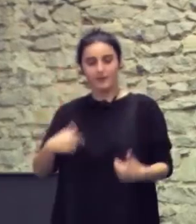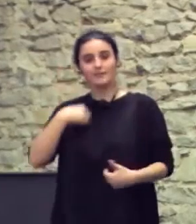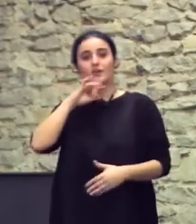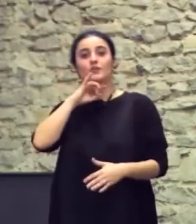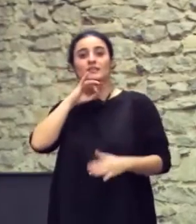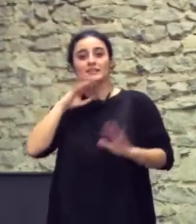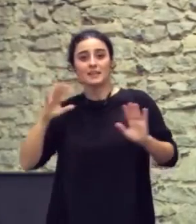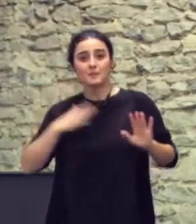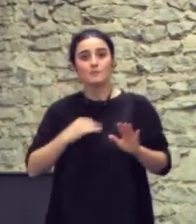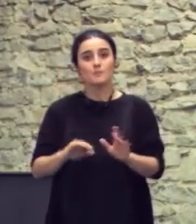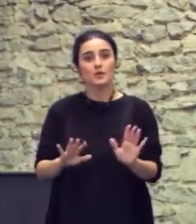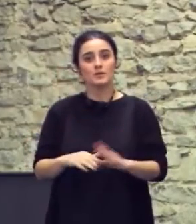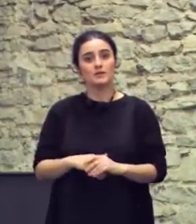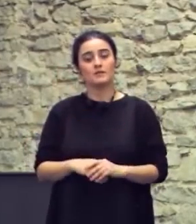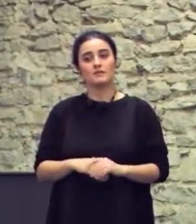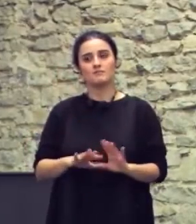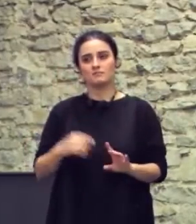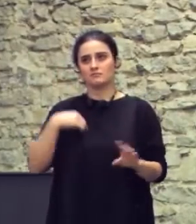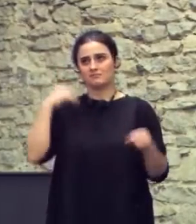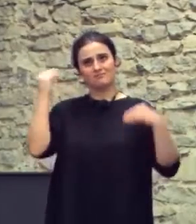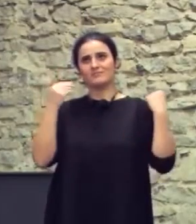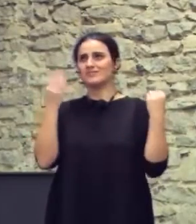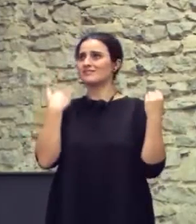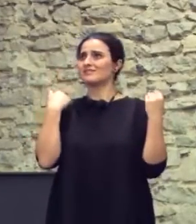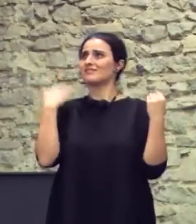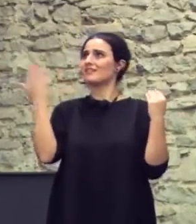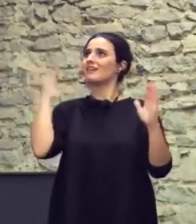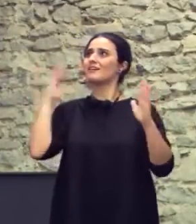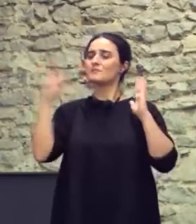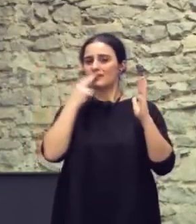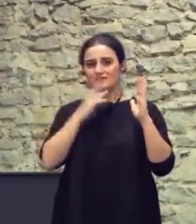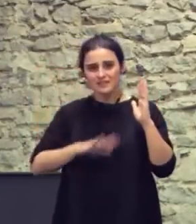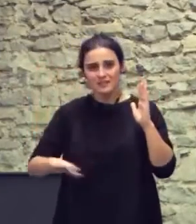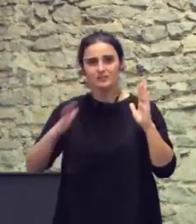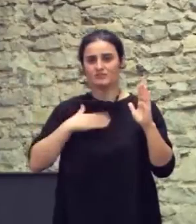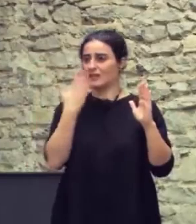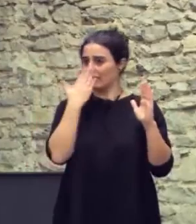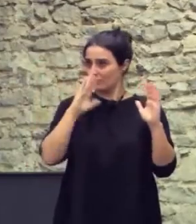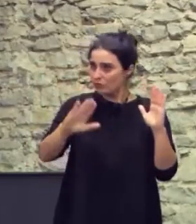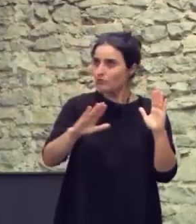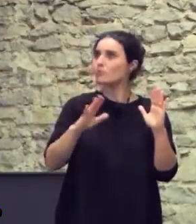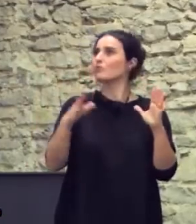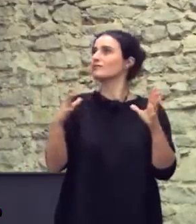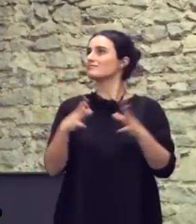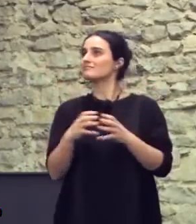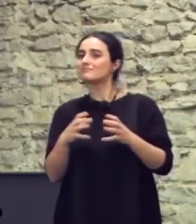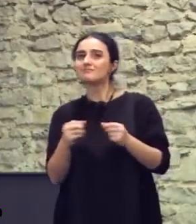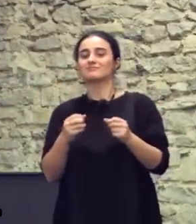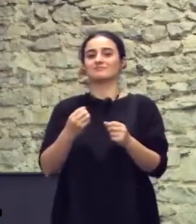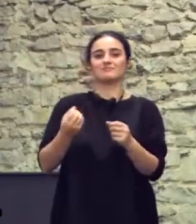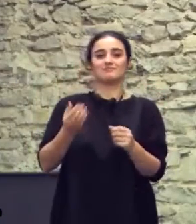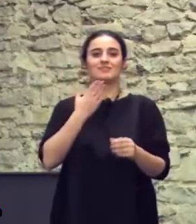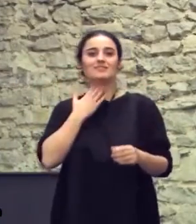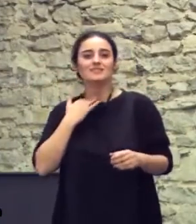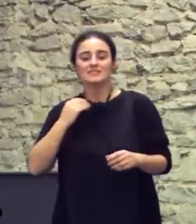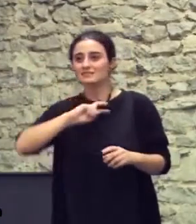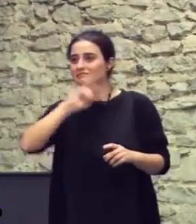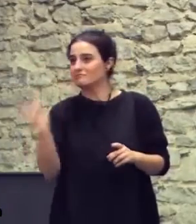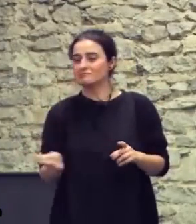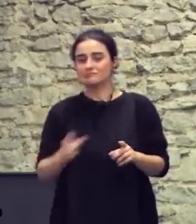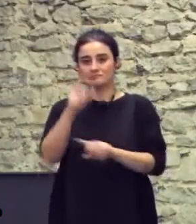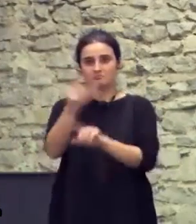dut, nik txikitan euskan jarrera eta gusto eta gogo asko, gaur egun jende asko kulertzen